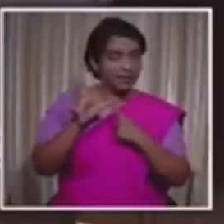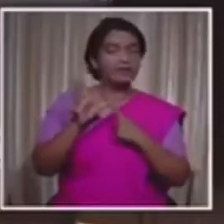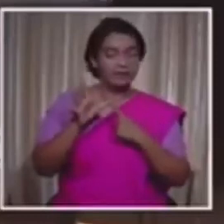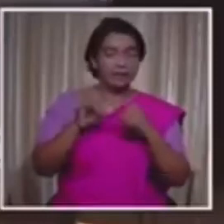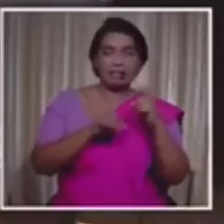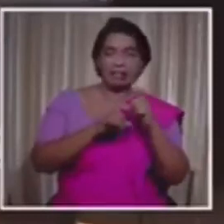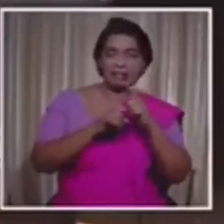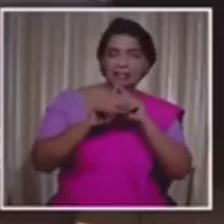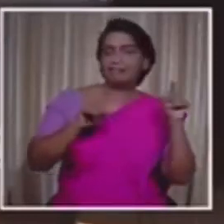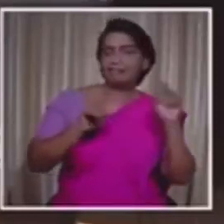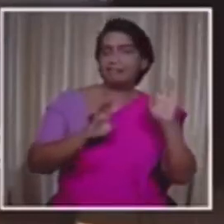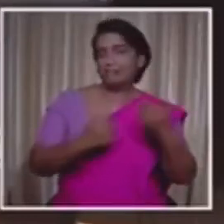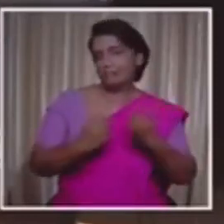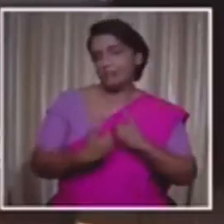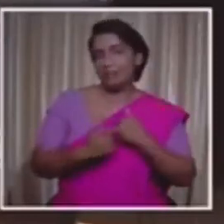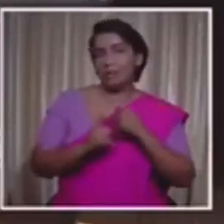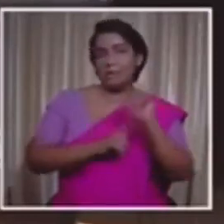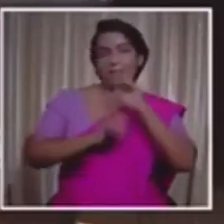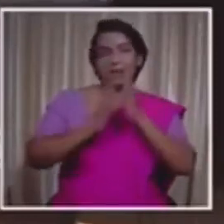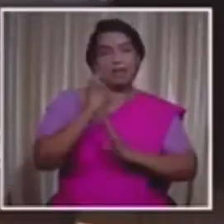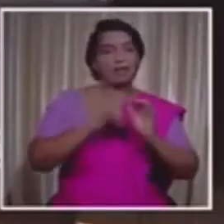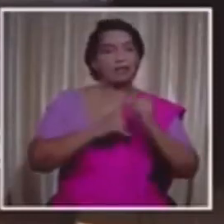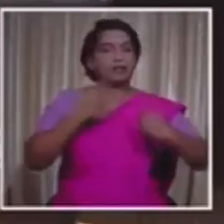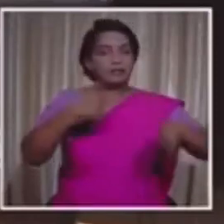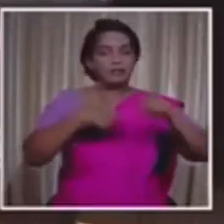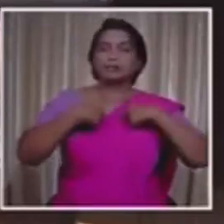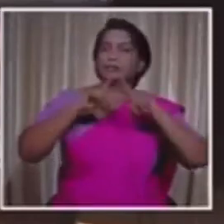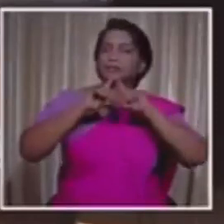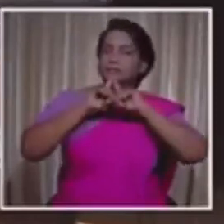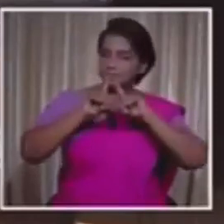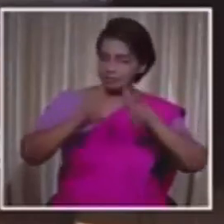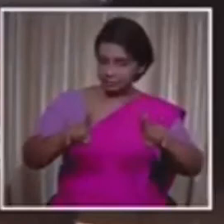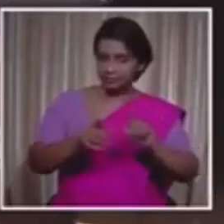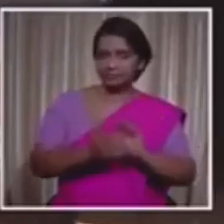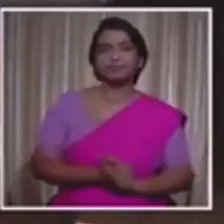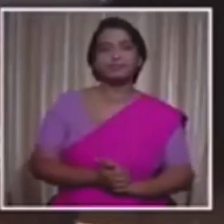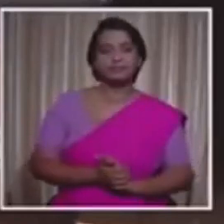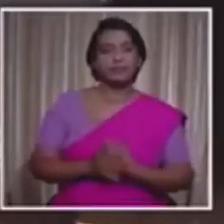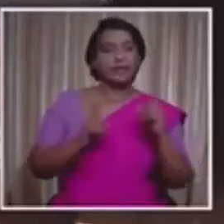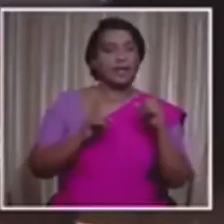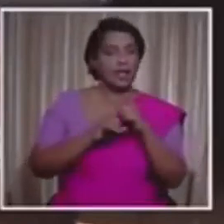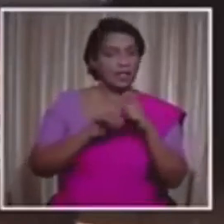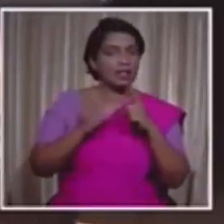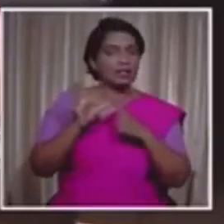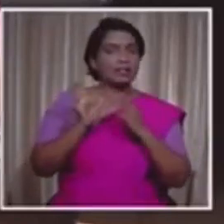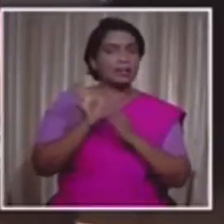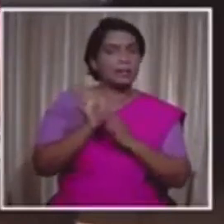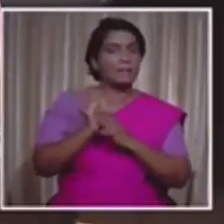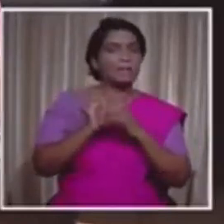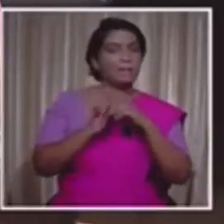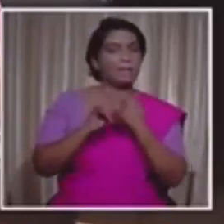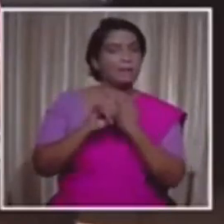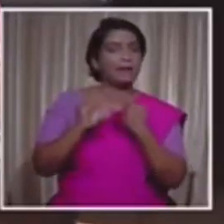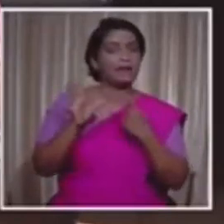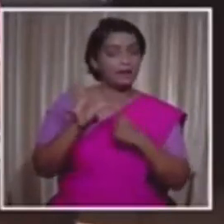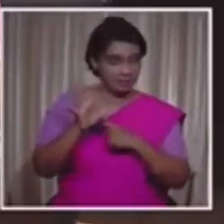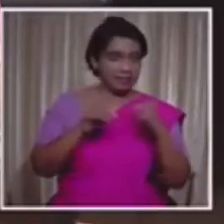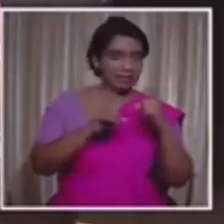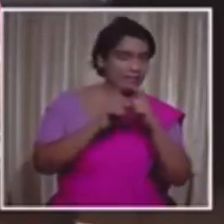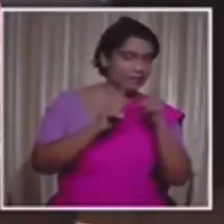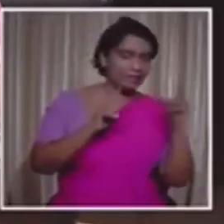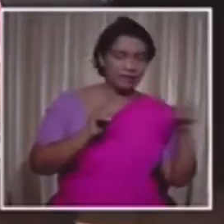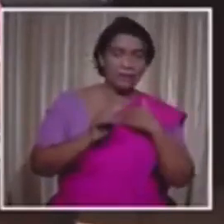පාර්ලිමේන්තු මන්ත්‍රීවරයන් හට දැනුම් දෙන බව මෙයින් නිවේදනය කරමි ධම්මික දසනායක පාර්ලිමේන්තුවේ මහලේකම්